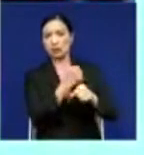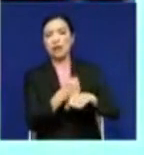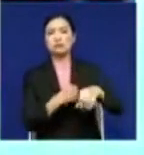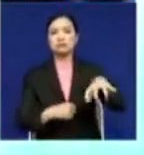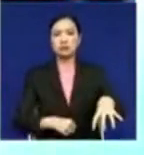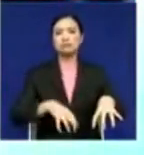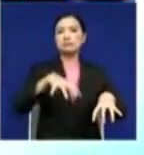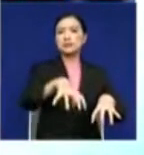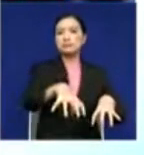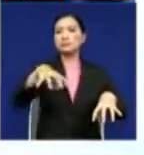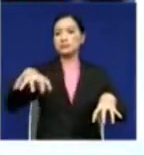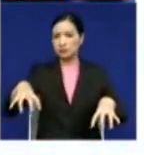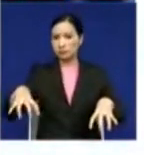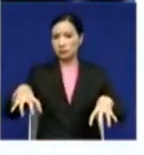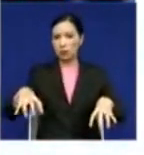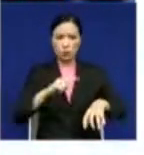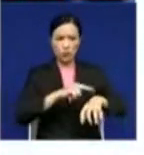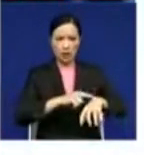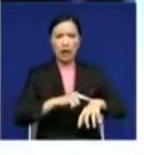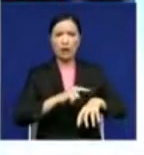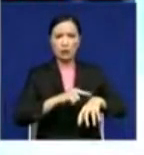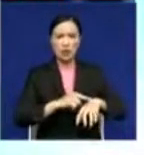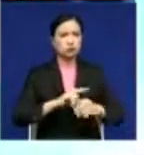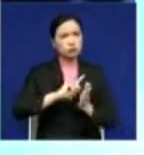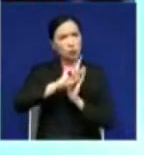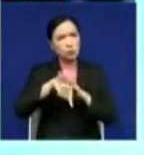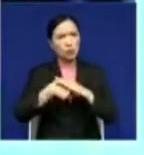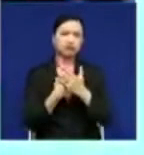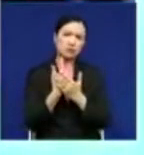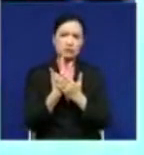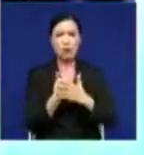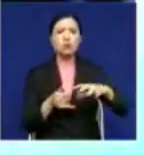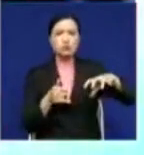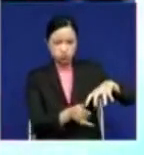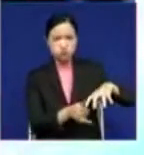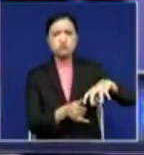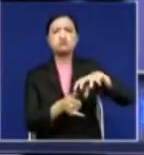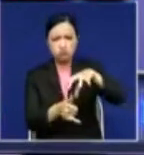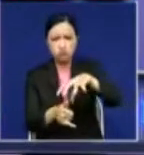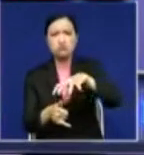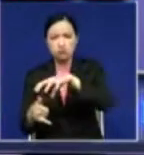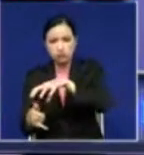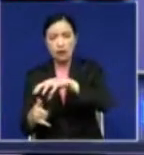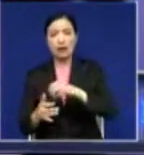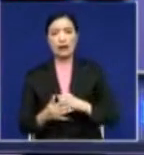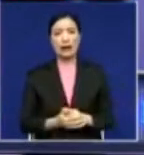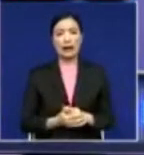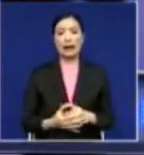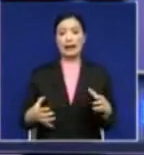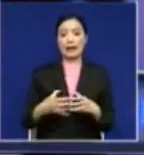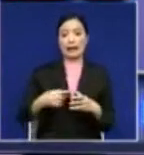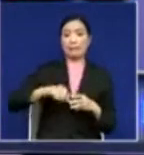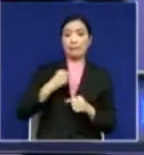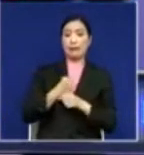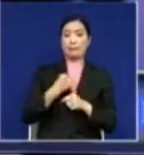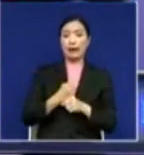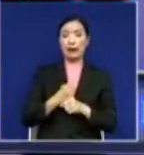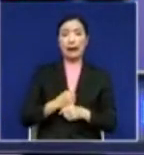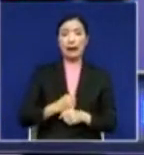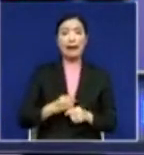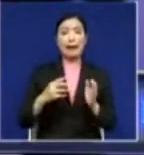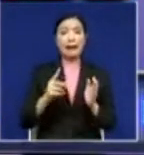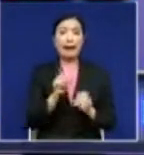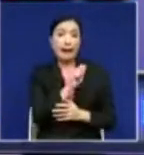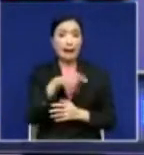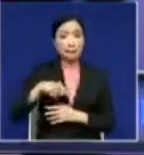แห่งนี้นะครับในช่วงเวลาที่จำกัดและในวันที่จำกัดนะครับซึ่งทางทีมงานของไทยชนะเนี่ยก็ได้ตรวจสอบดูข้อ